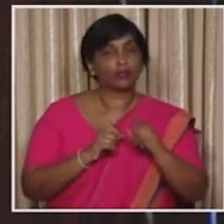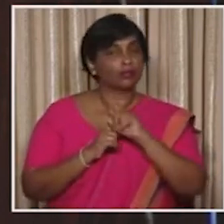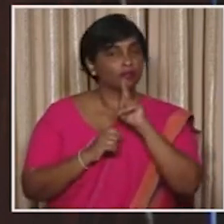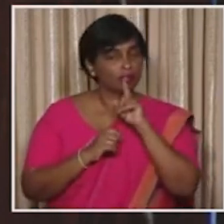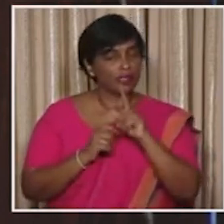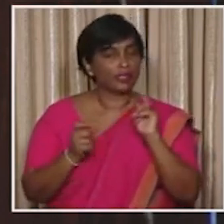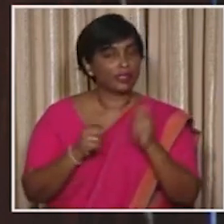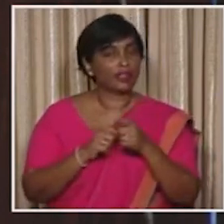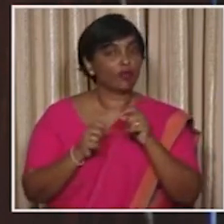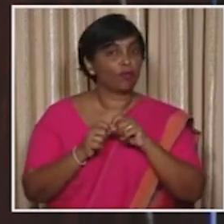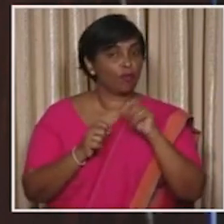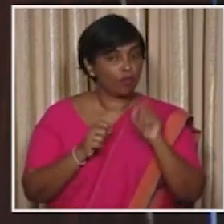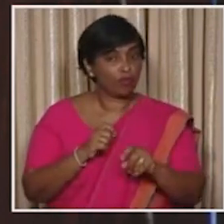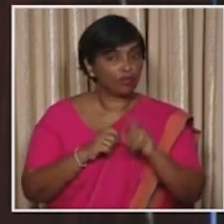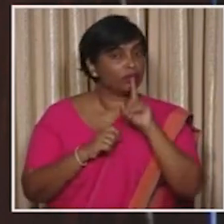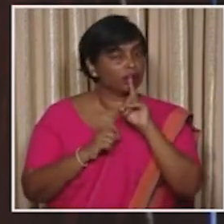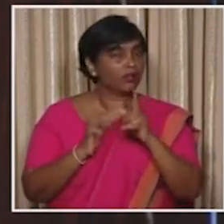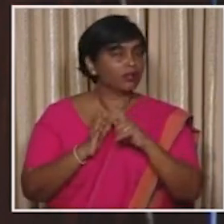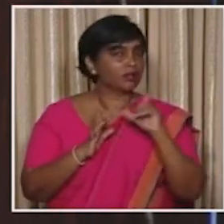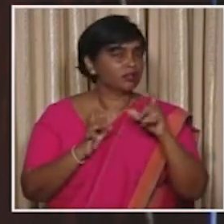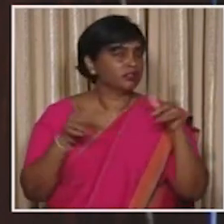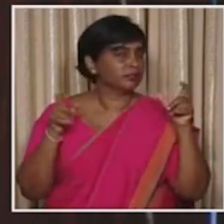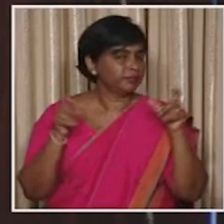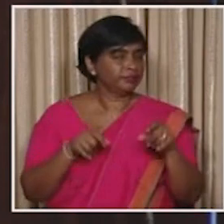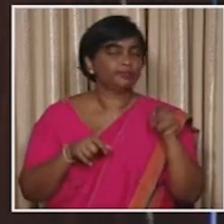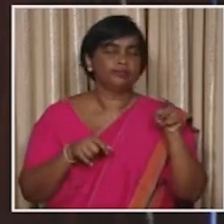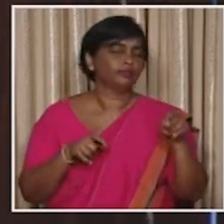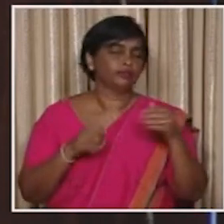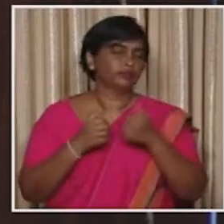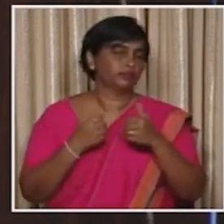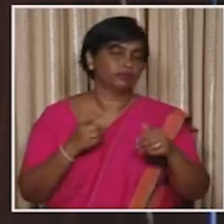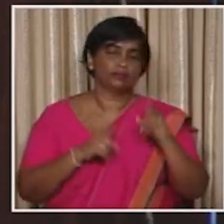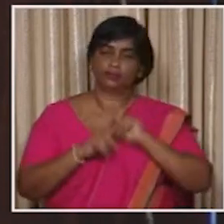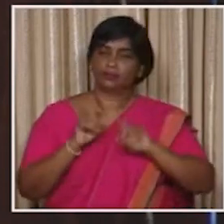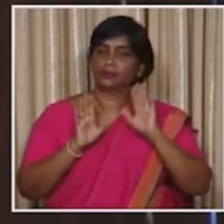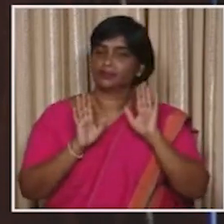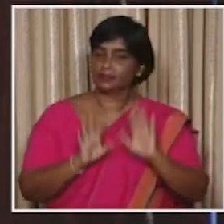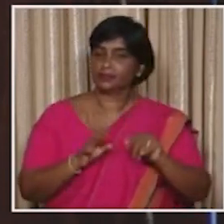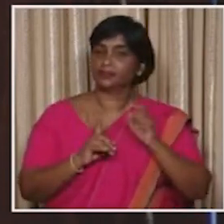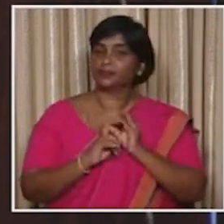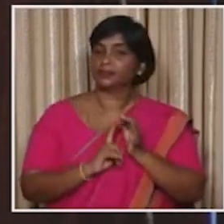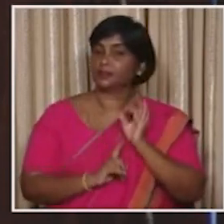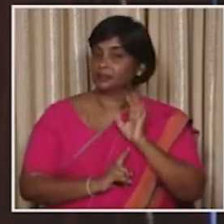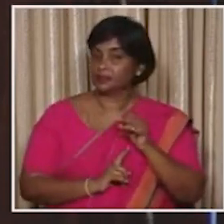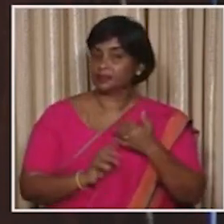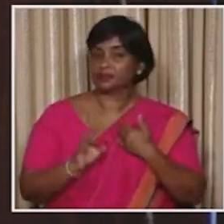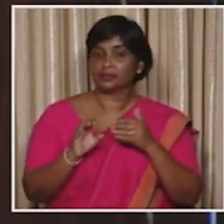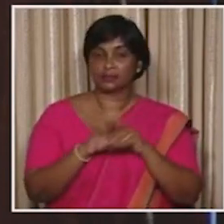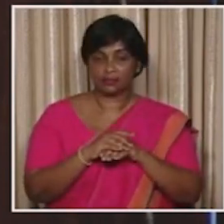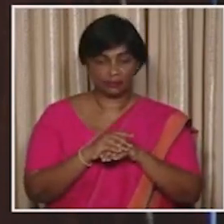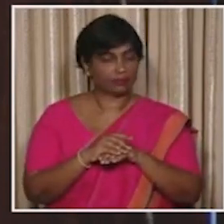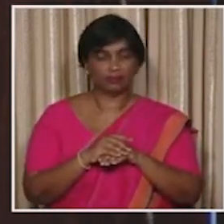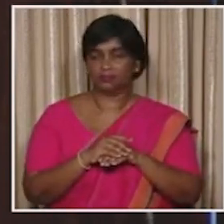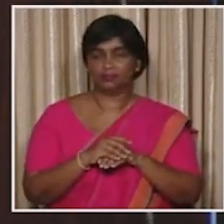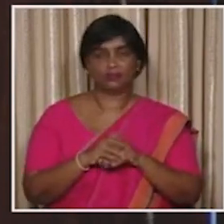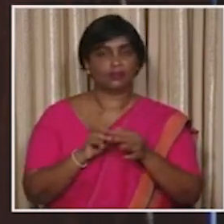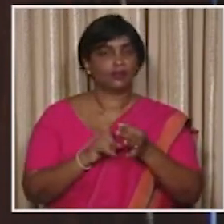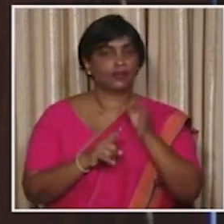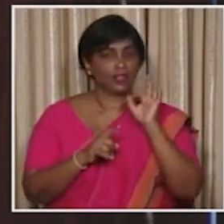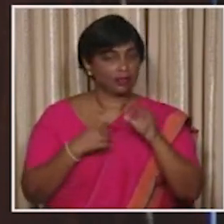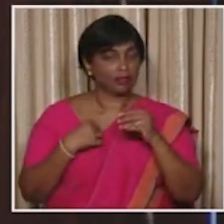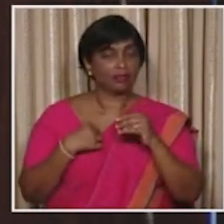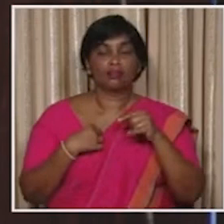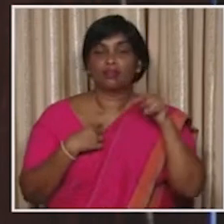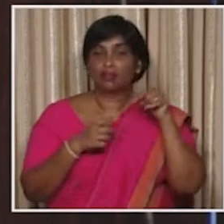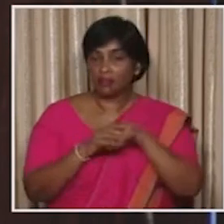විදිහට ක්‍රිකට් බෝඩ් එක නම් ඉල්ලීම කරලා ICC එක තානම් කළා තියෙන ඒක පිළිබඳව වෙනම පරීක්ෂණයක් කරුවා. හැබැයි ජනාධිපතිතුමා මේකට මැදිහත් වෙලා නැහැ. ජනාධිපතිතුමා මැදිහත්